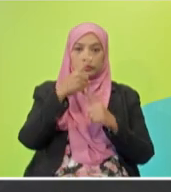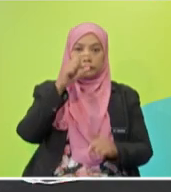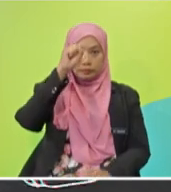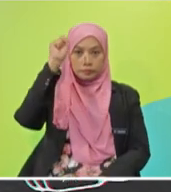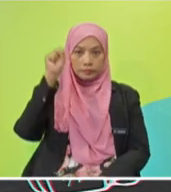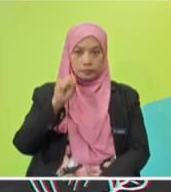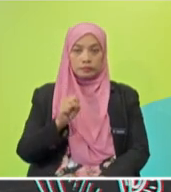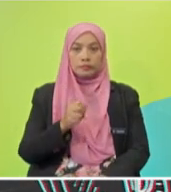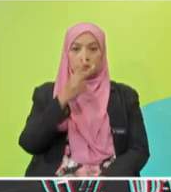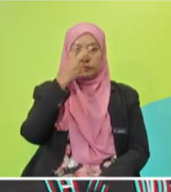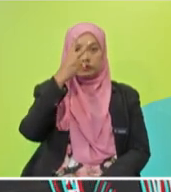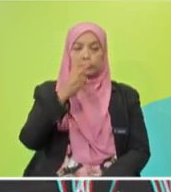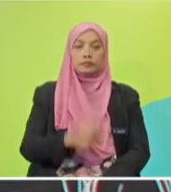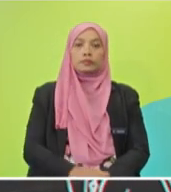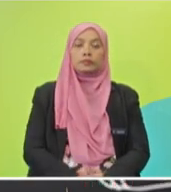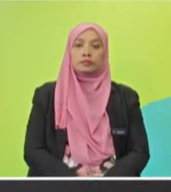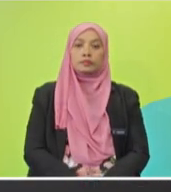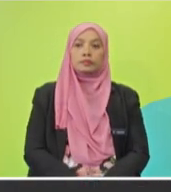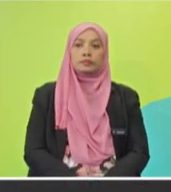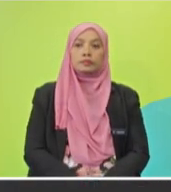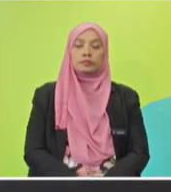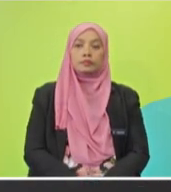Setara Igo. Okey, setara atau tidak?